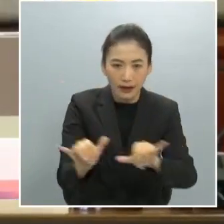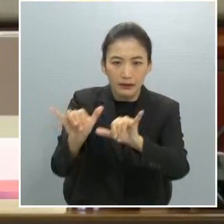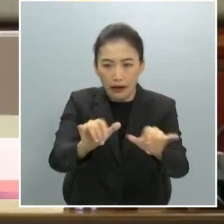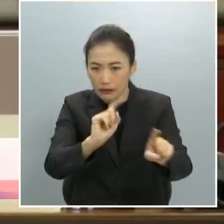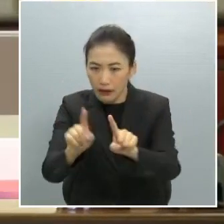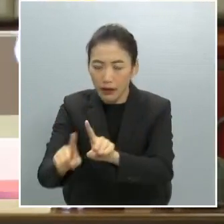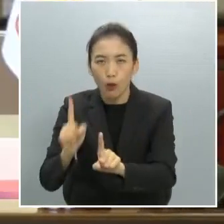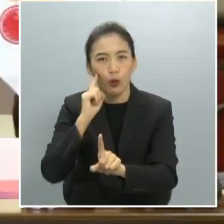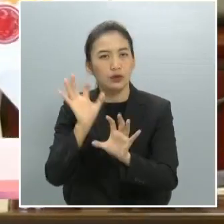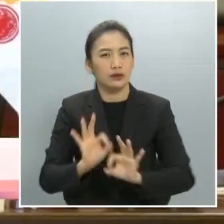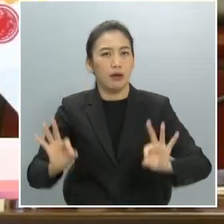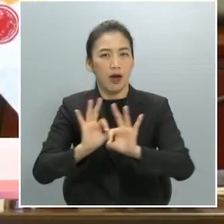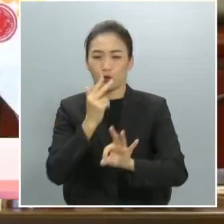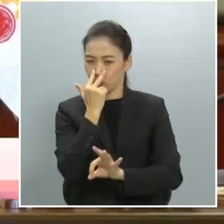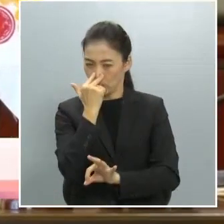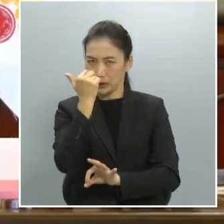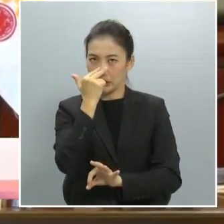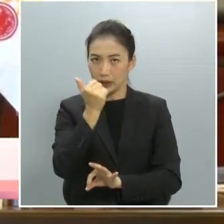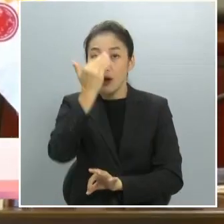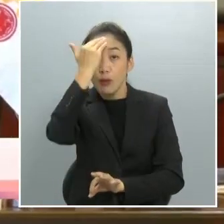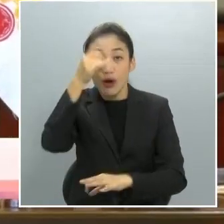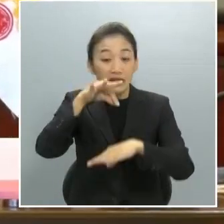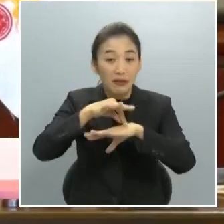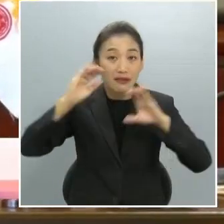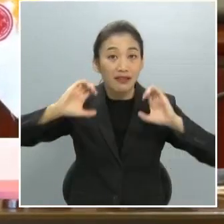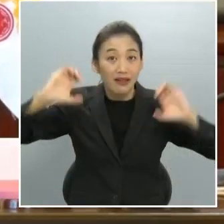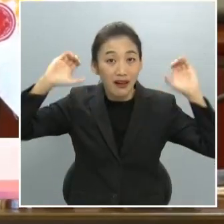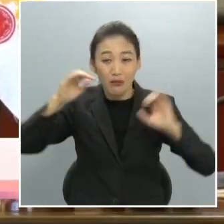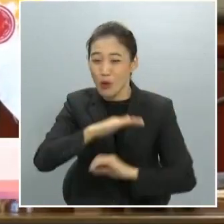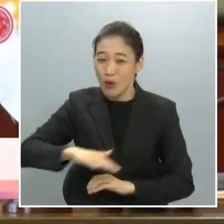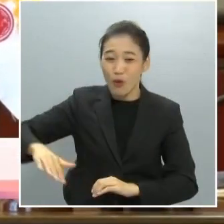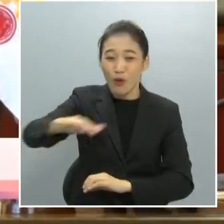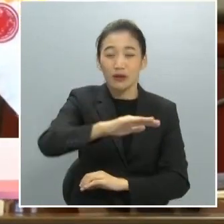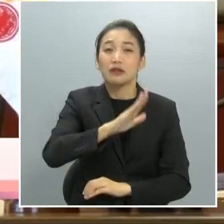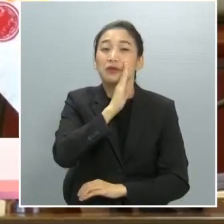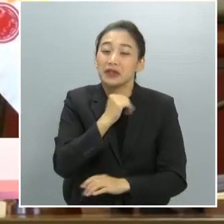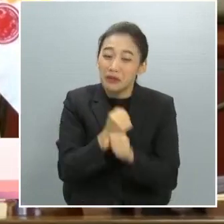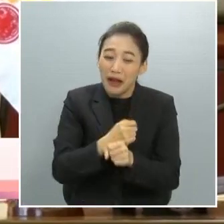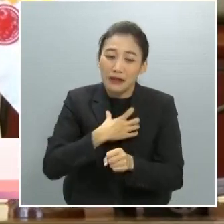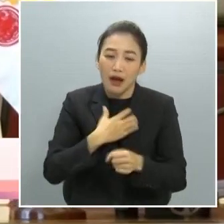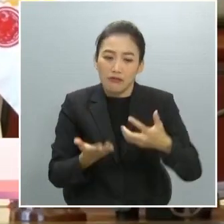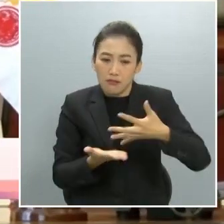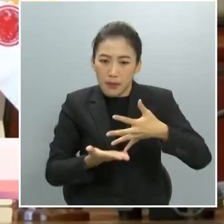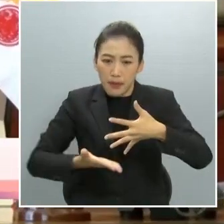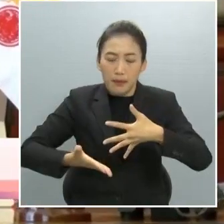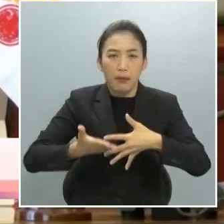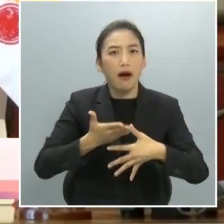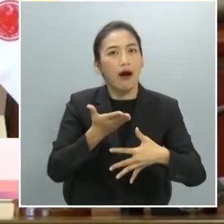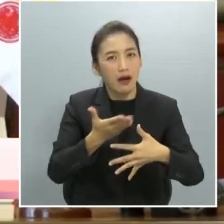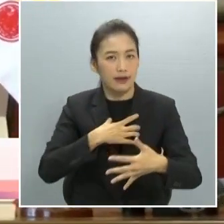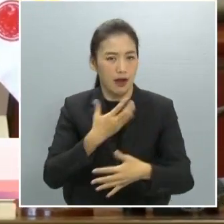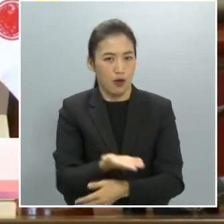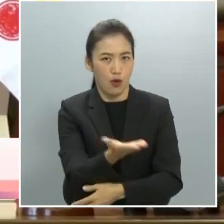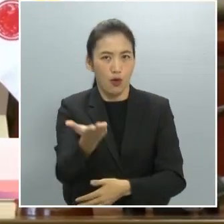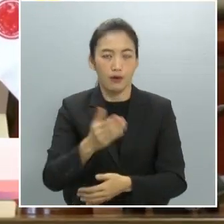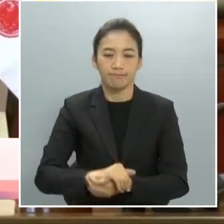คส่วนในการทำงานเพราะข้าราชการทุกคนที่ทำงานก็อยากมีความก้าวหน้าในการงานอยากให้ทุกคนให้เกียรติข้าราช